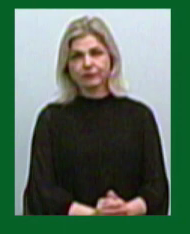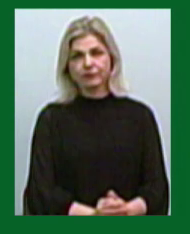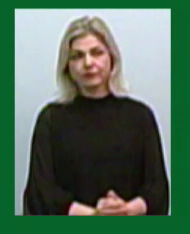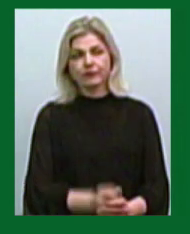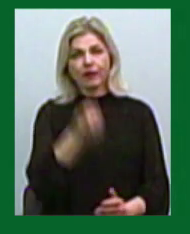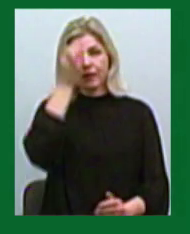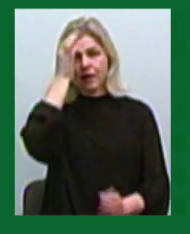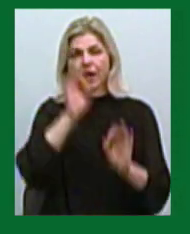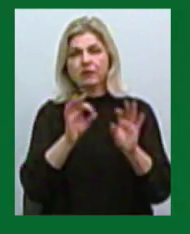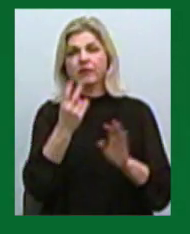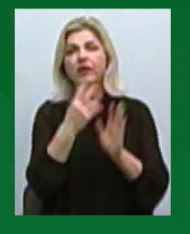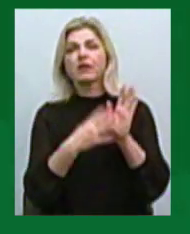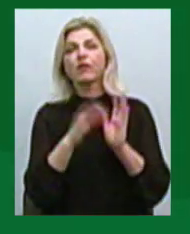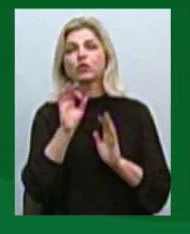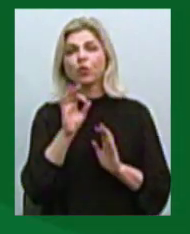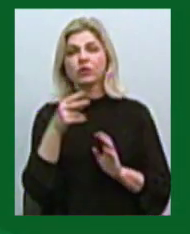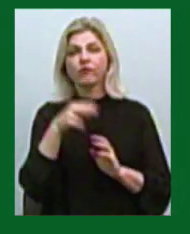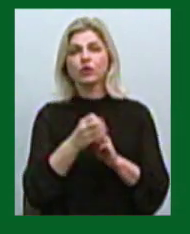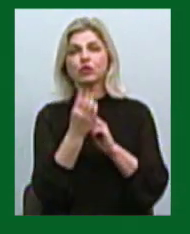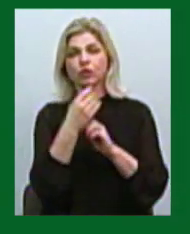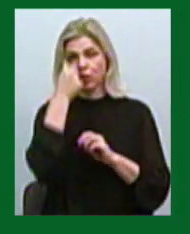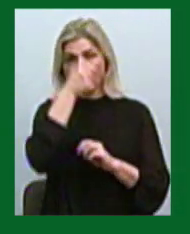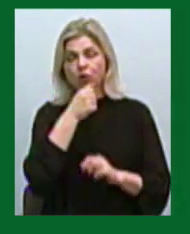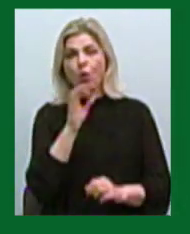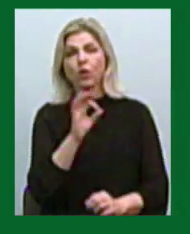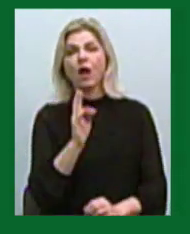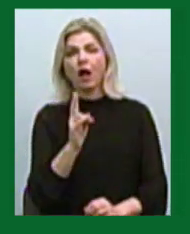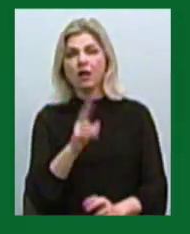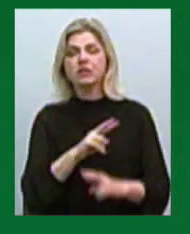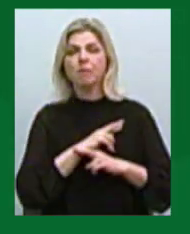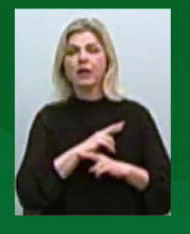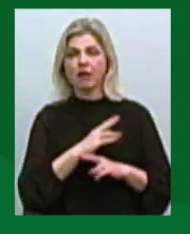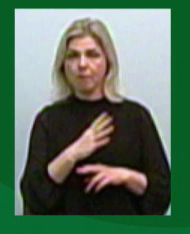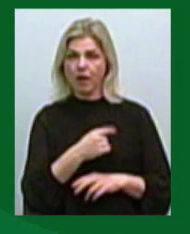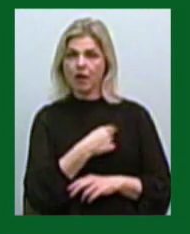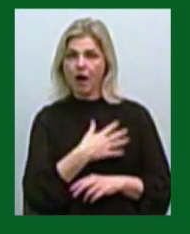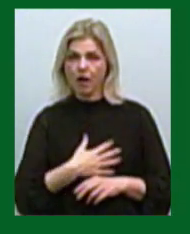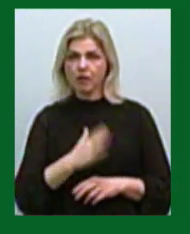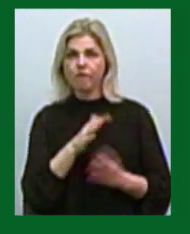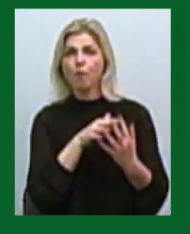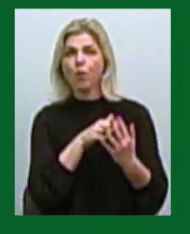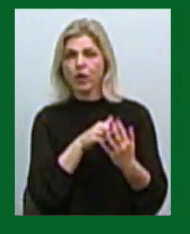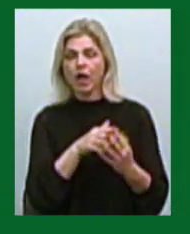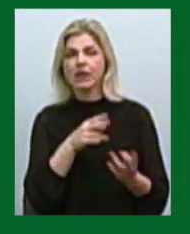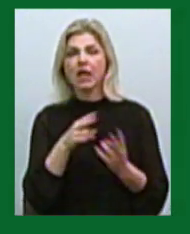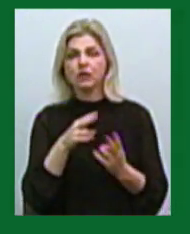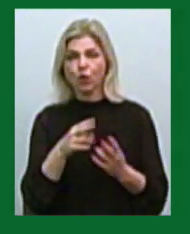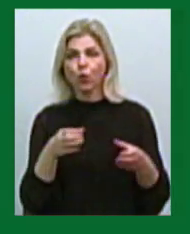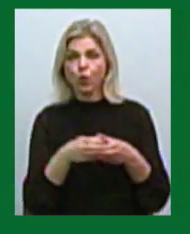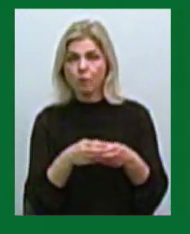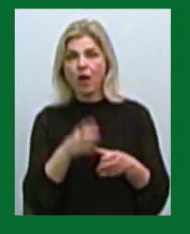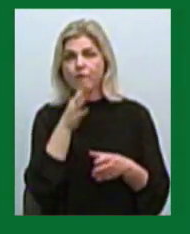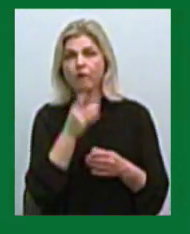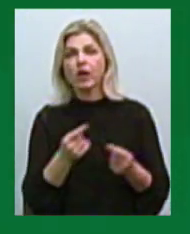Нагадаємо, 29 жовтня 2014 року Олександр Калиновський був смертельно поранений в бою з диверсійно-терористичною групою під час